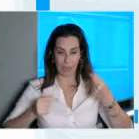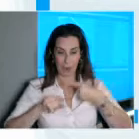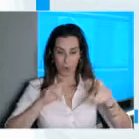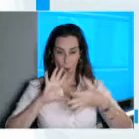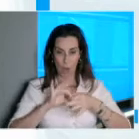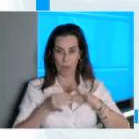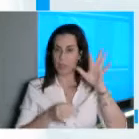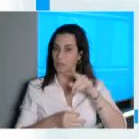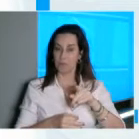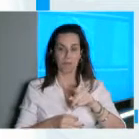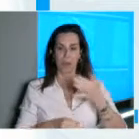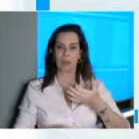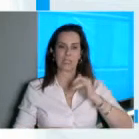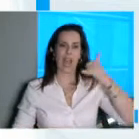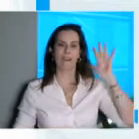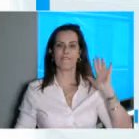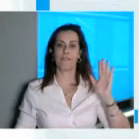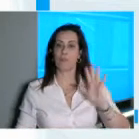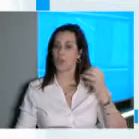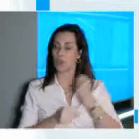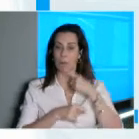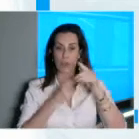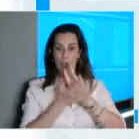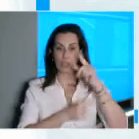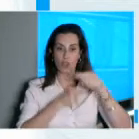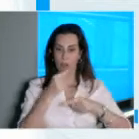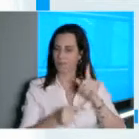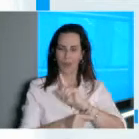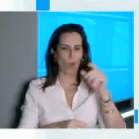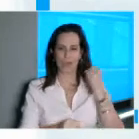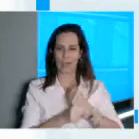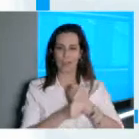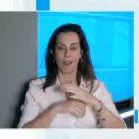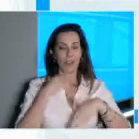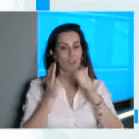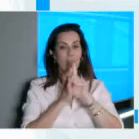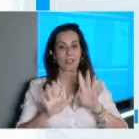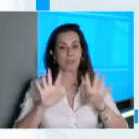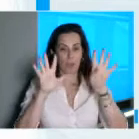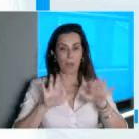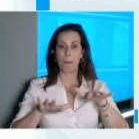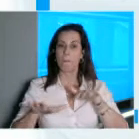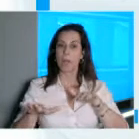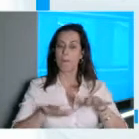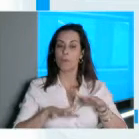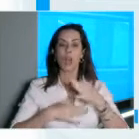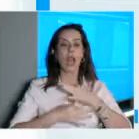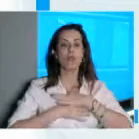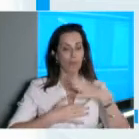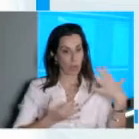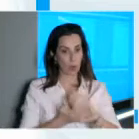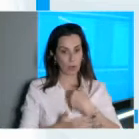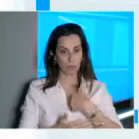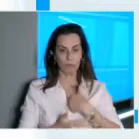אולימפי, הסרטון הזה היה המדליה שלך. מה שלא עשית ב-13 שנים כבר לא תעשה. לאחר 17 בספטמבר,